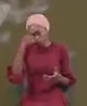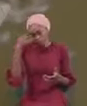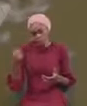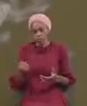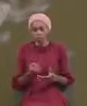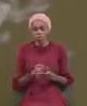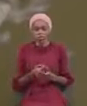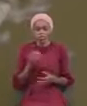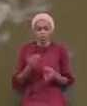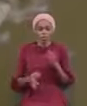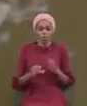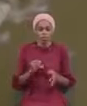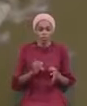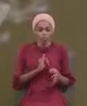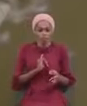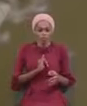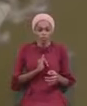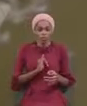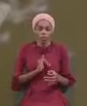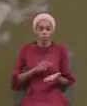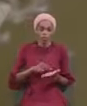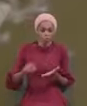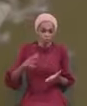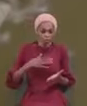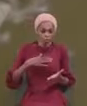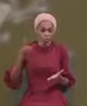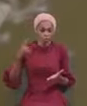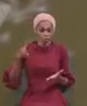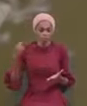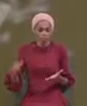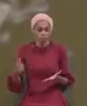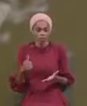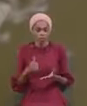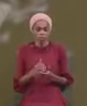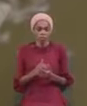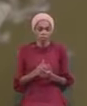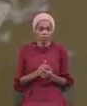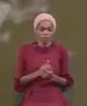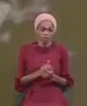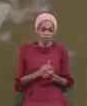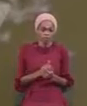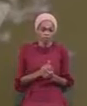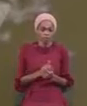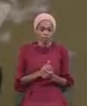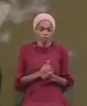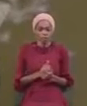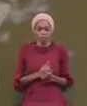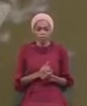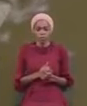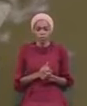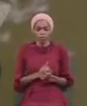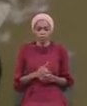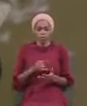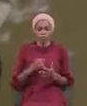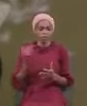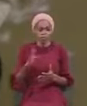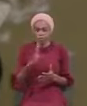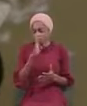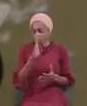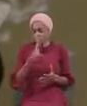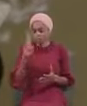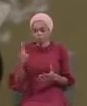mes utiliser pour prendre soin de ce pasteur qui est là à cause de ça je ne paye pas